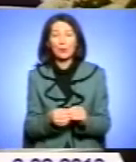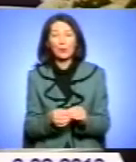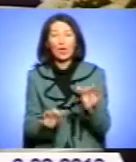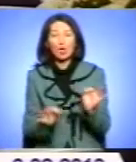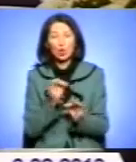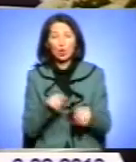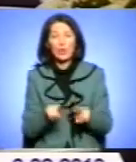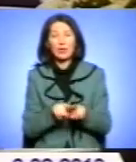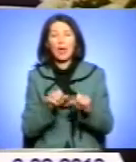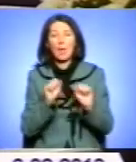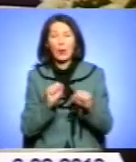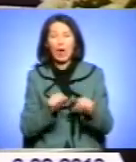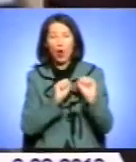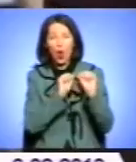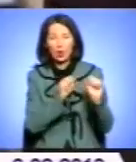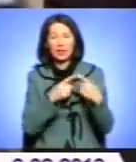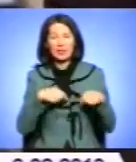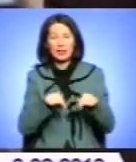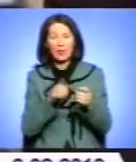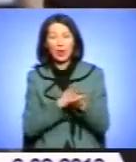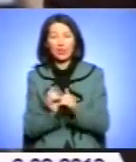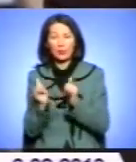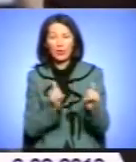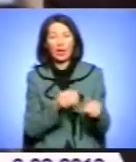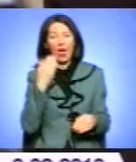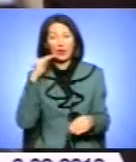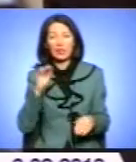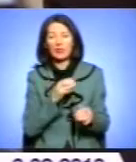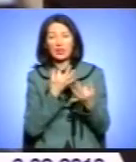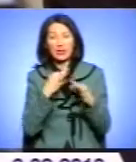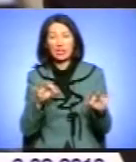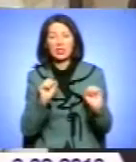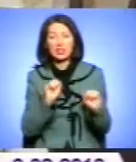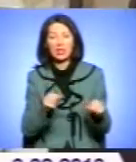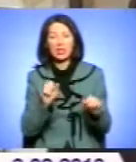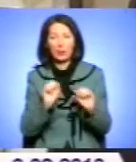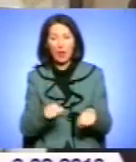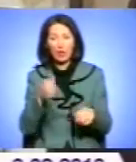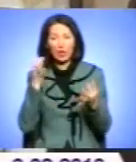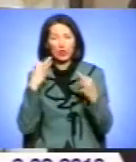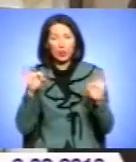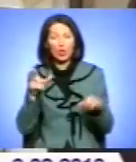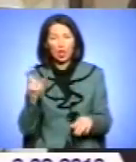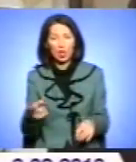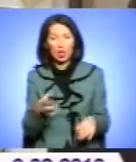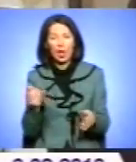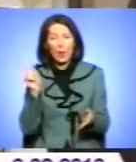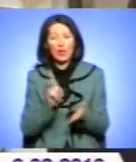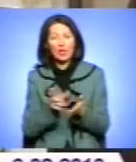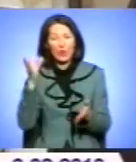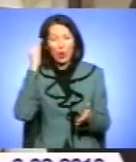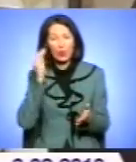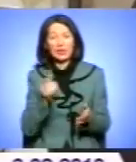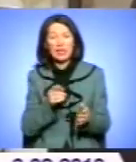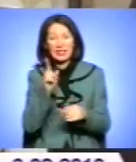Судова та правоохоронна система мають забезпечувати ефективний та незалежний захист прав і свобод людини. Це повинні враховувати зміни до основного закону України, над